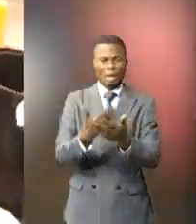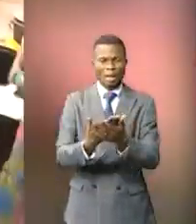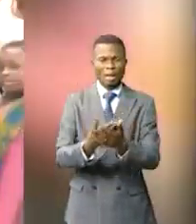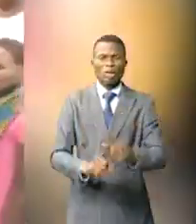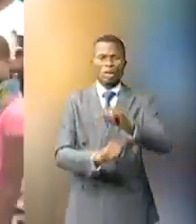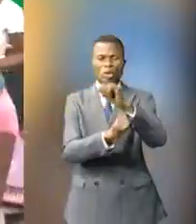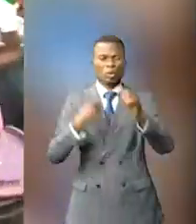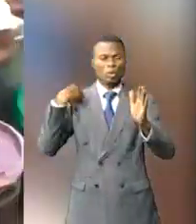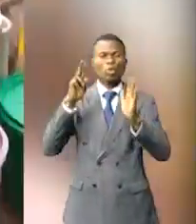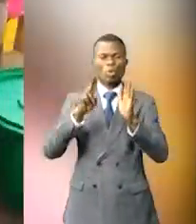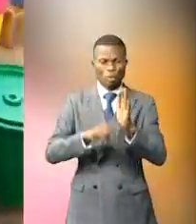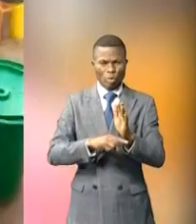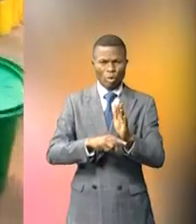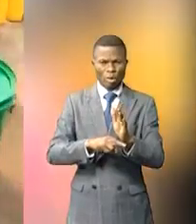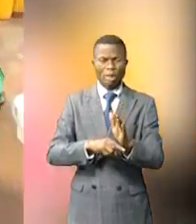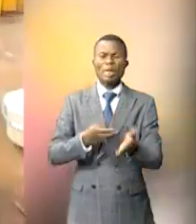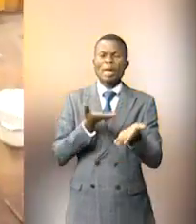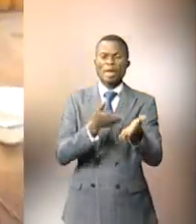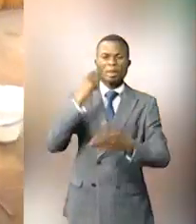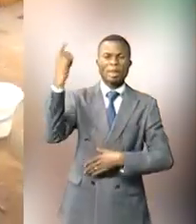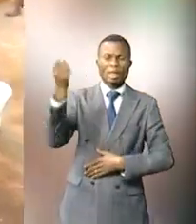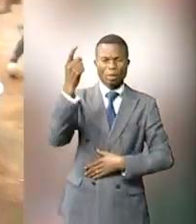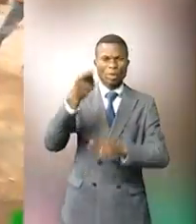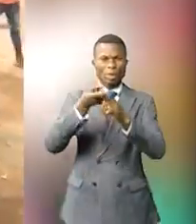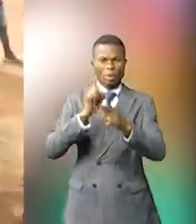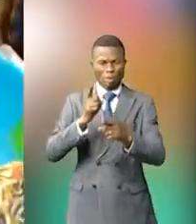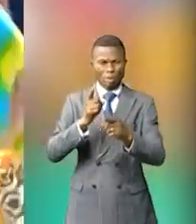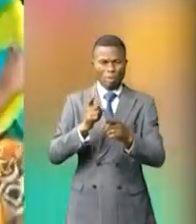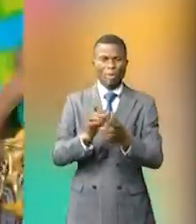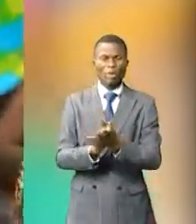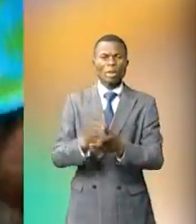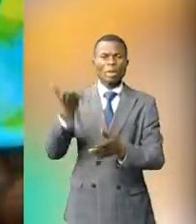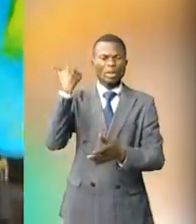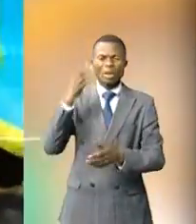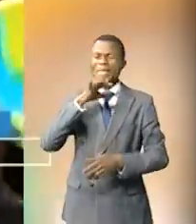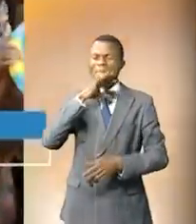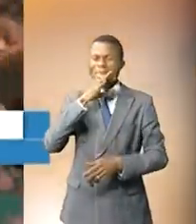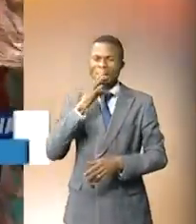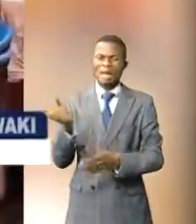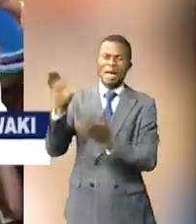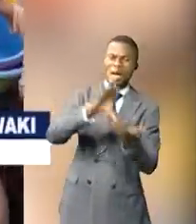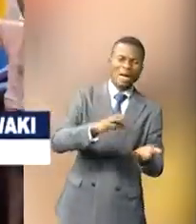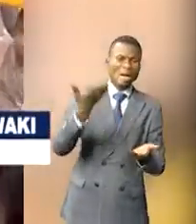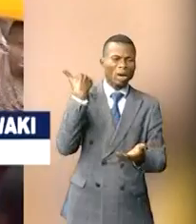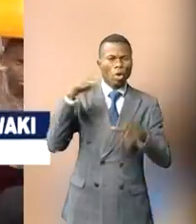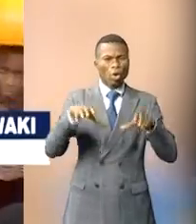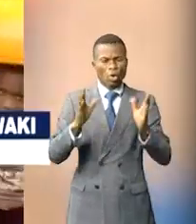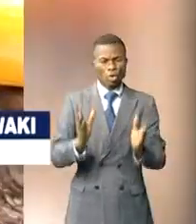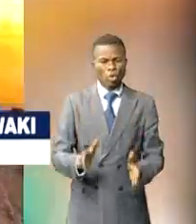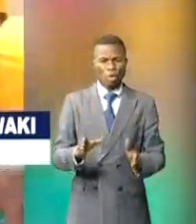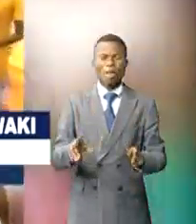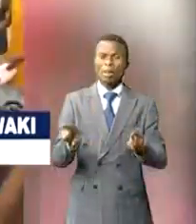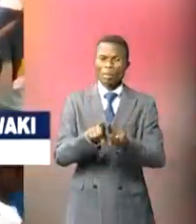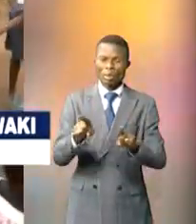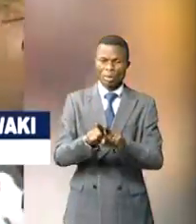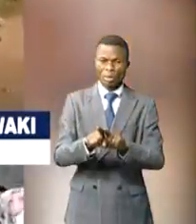gouvernement suite au drame humanitaire provoqué par le déversement des produits toxiques dans les eaux congolaises, vraisemblablement